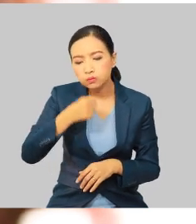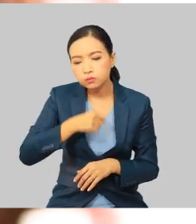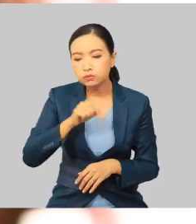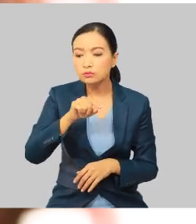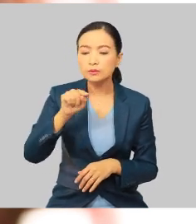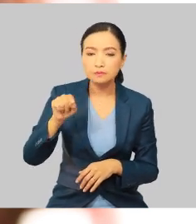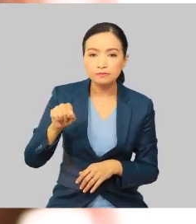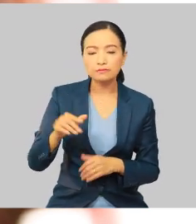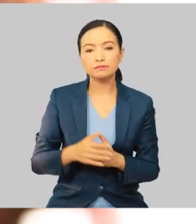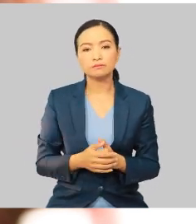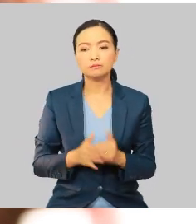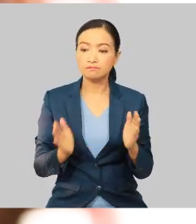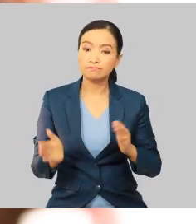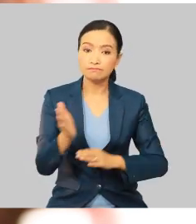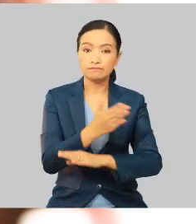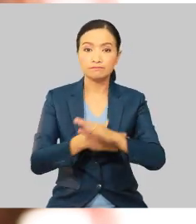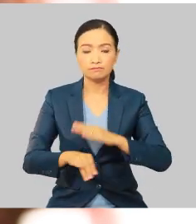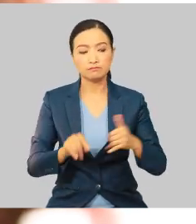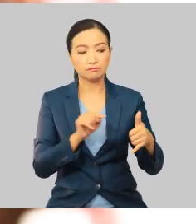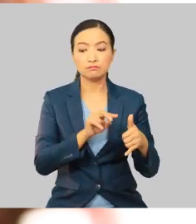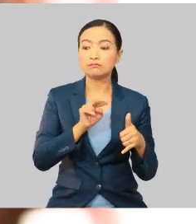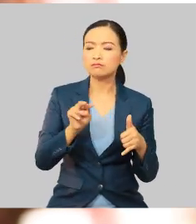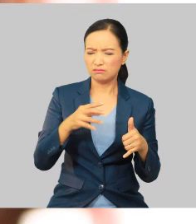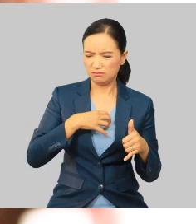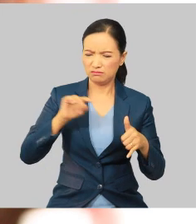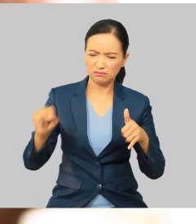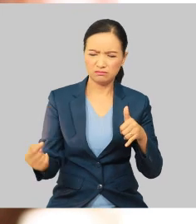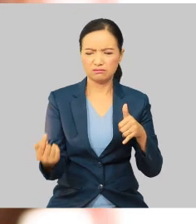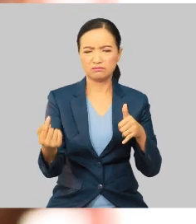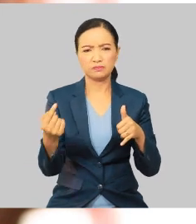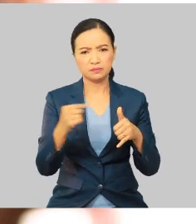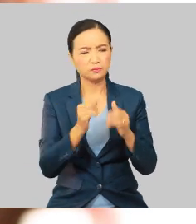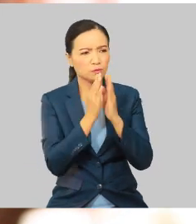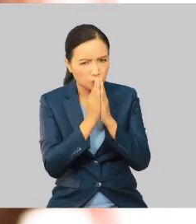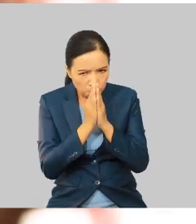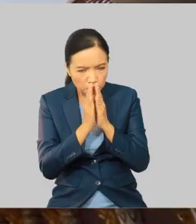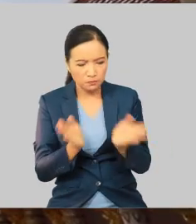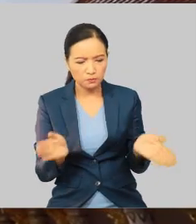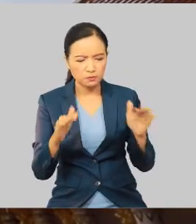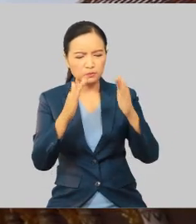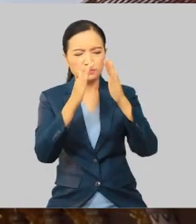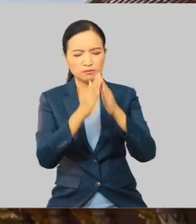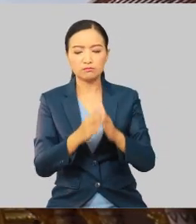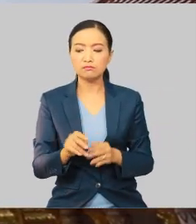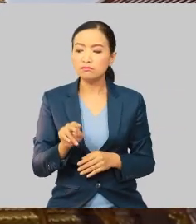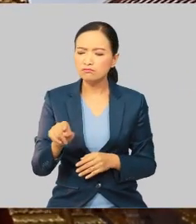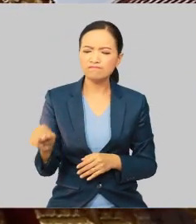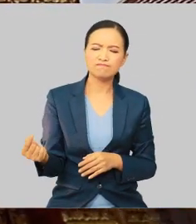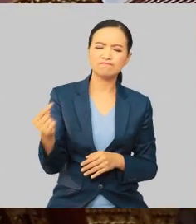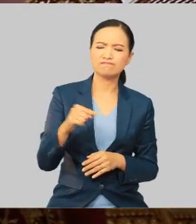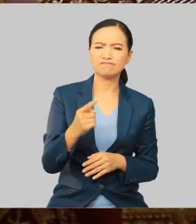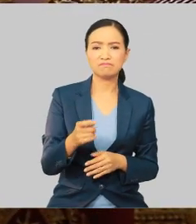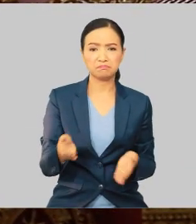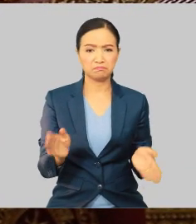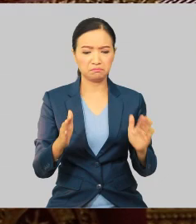าผู้แก่แล้วก็มีคนพิการเนี่ยอยากจะขึ้นมากราบไหว้องค์พระธาตุช่องแฮแต่ขึ้นไม่ได้เ